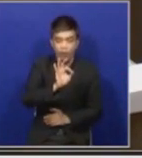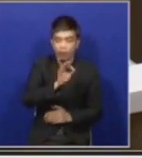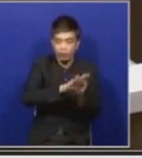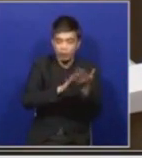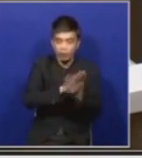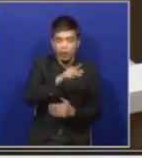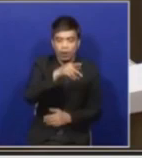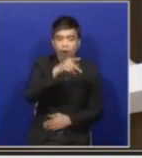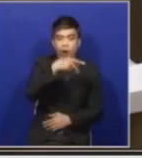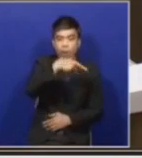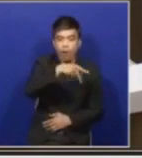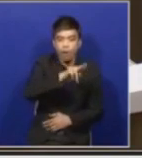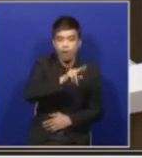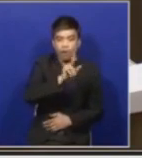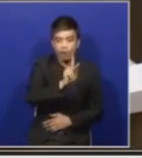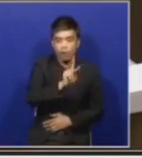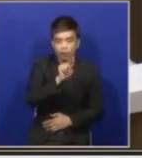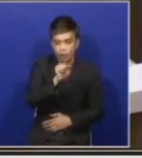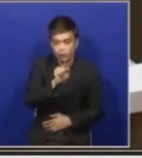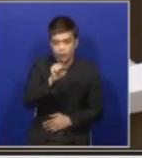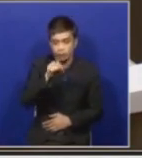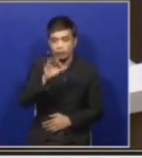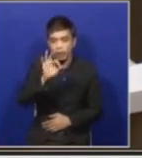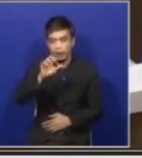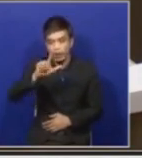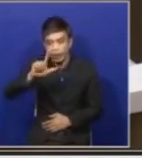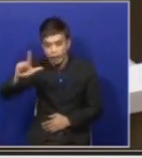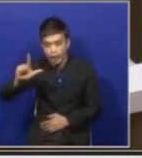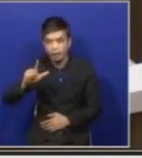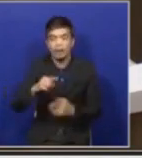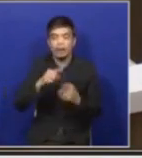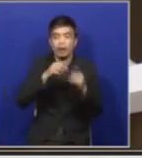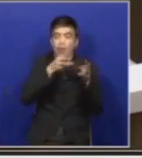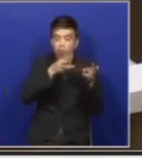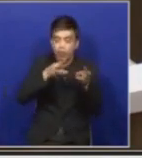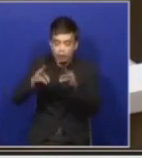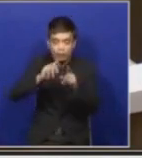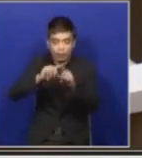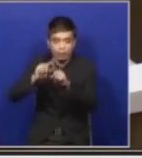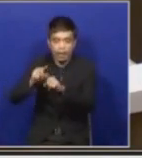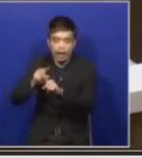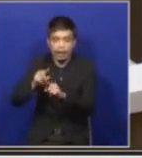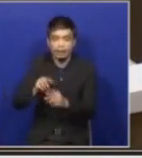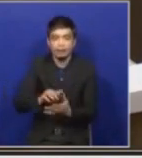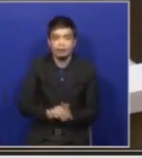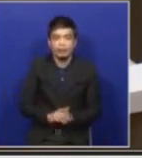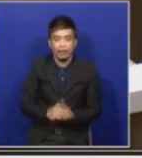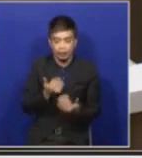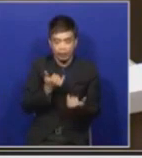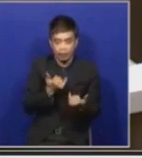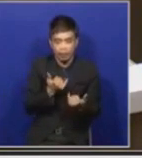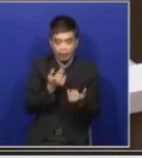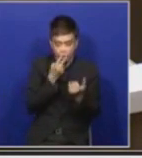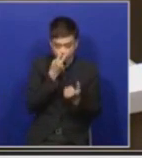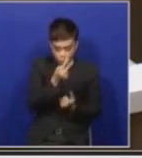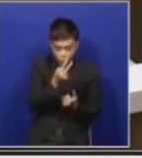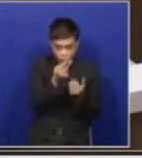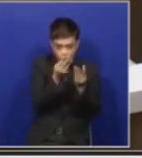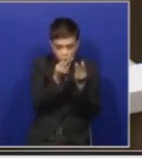และยังมีต้นทุนทางอ้อมอื่นๆอีกจำนวนมากเมื่อผมได้ตรวจดูงบประมาณพรก.